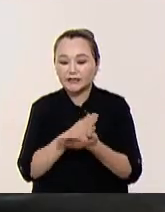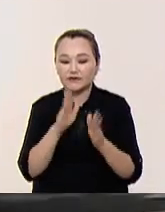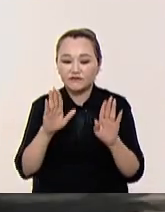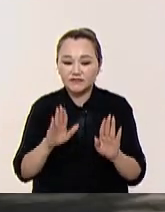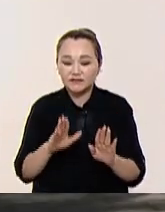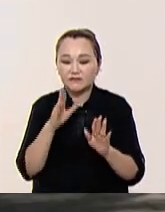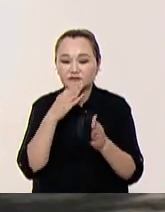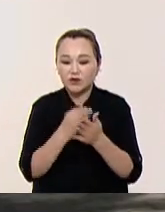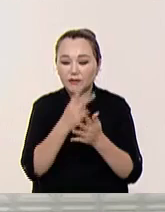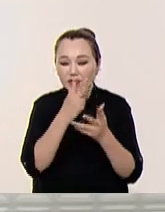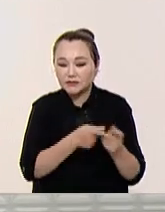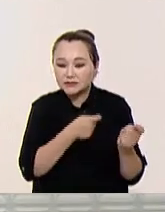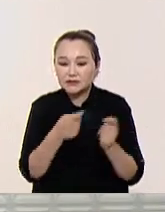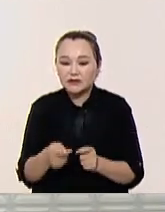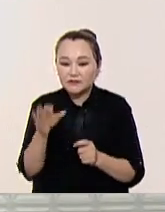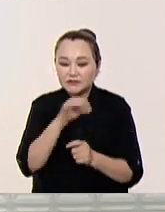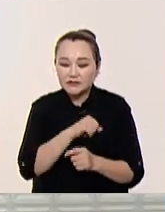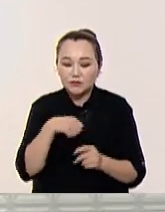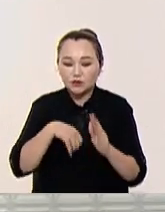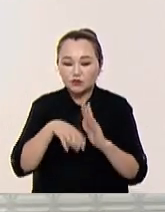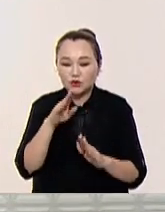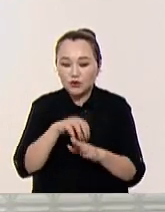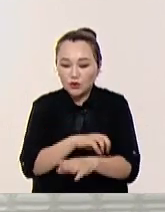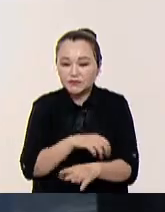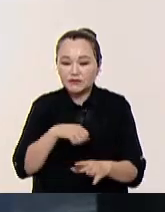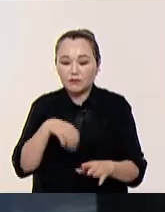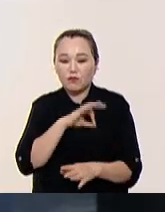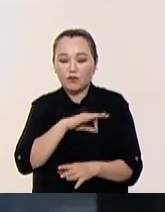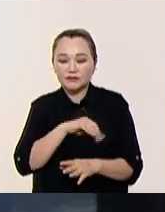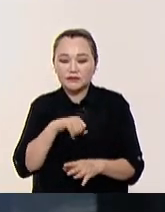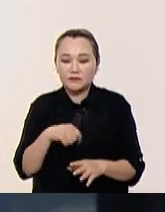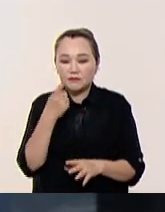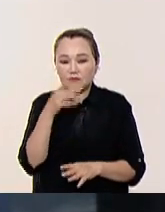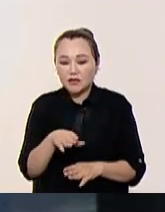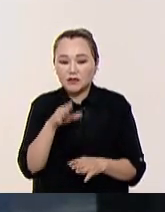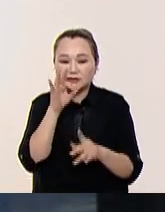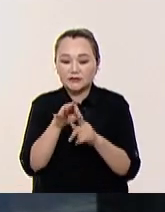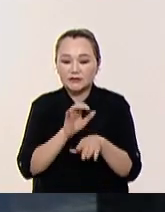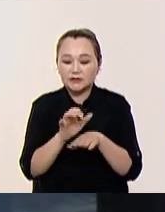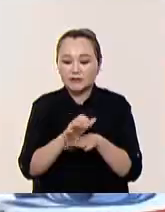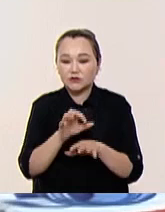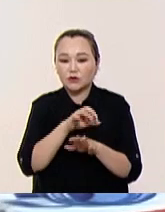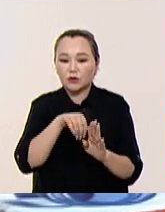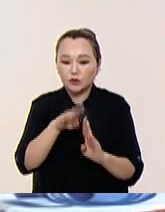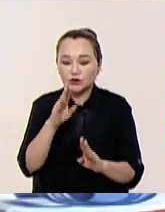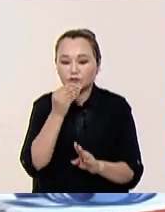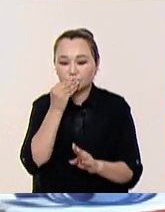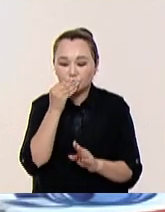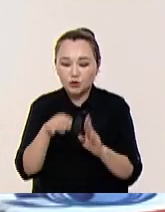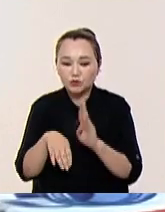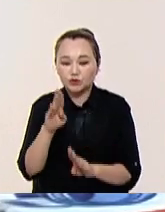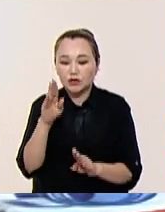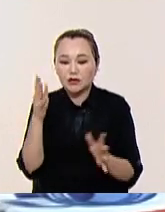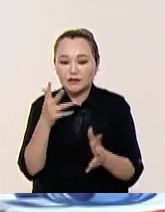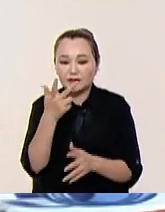өз өнімдерін ұсынған компаниялардың үздіктерін сараптамалық комиссия халық тұтынатын үздік тауар, өндірістік мақсаттағы үздік тауар және үздік азық-түлік тауар сияқты